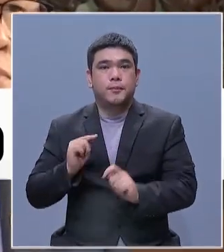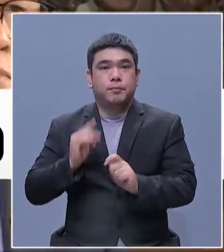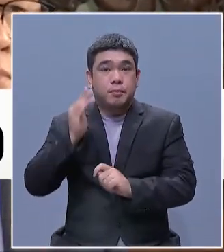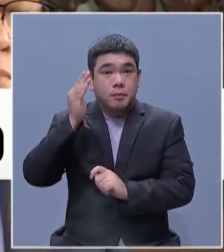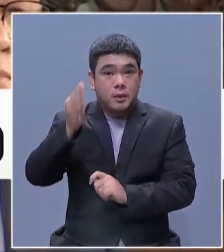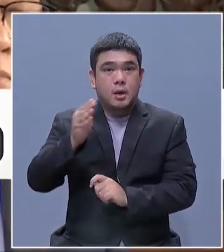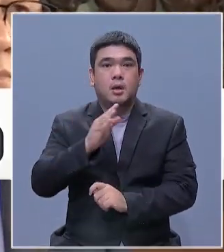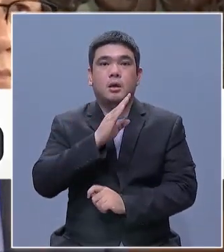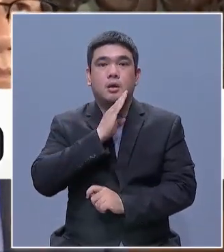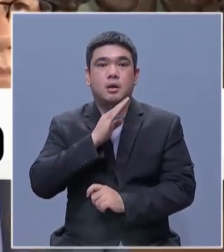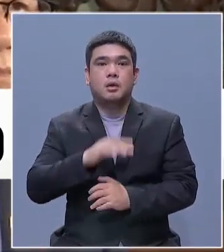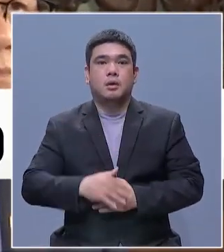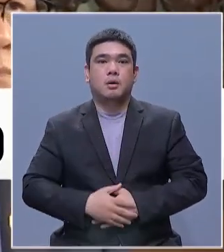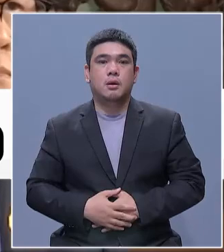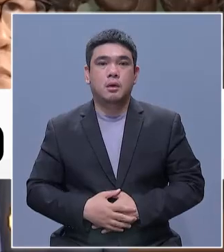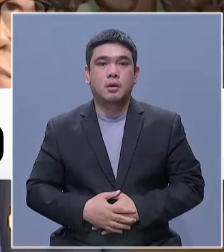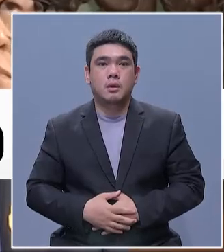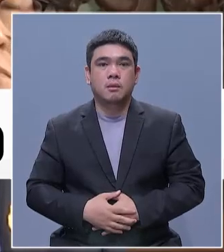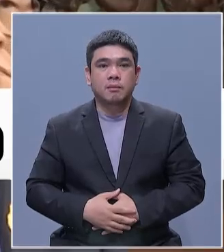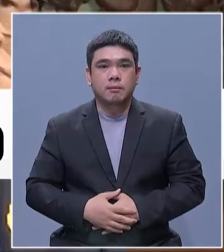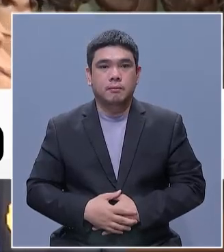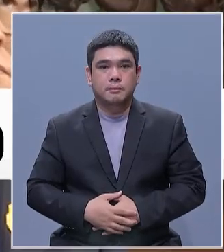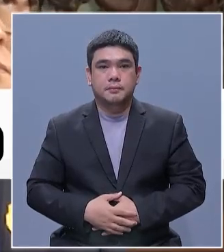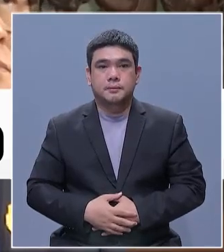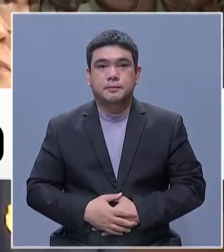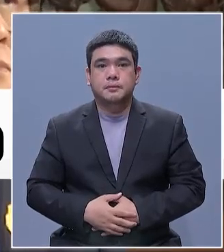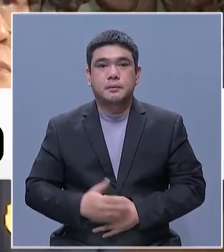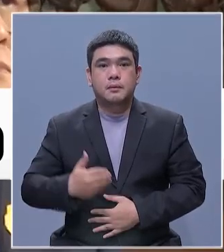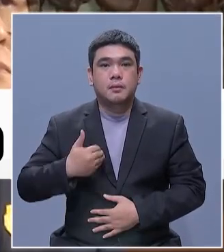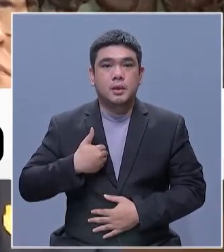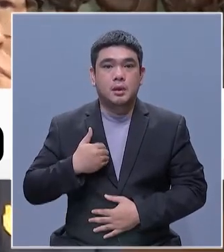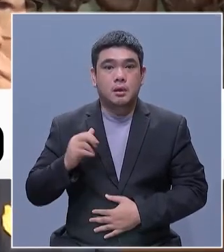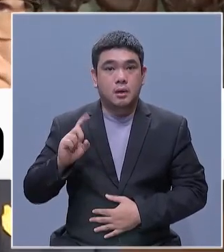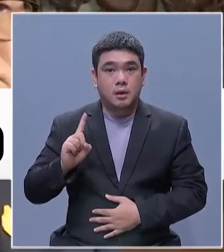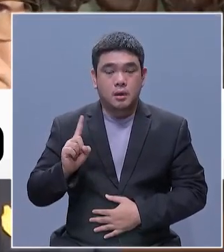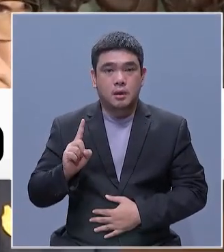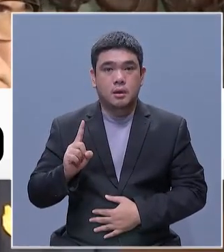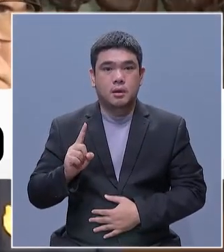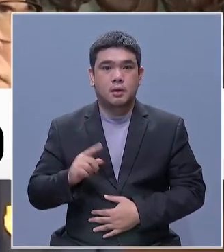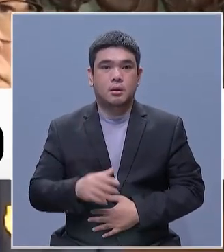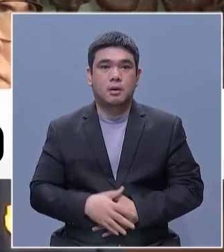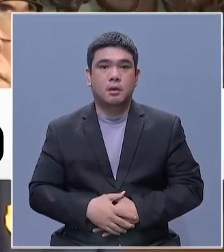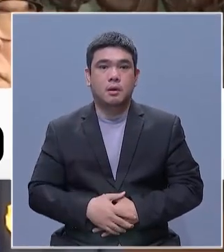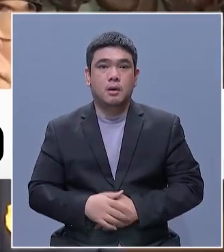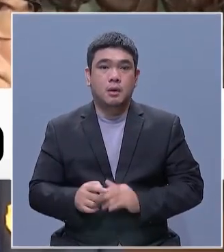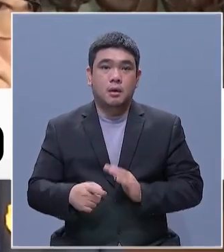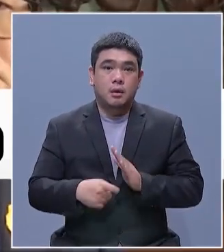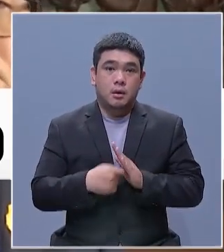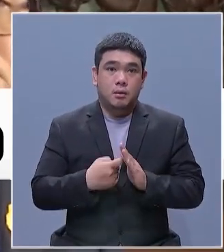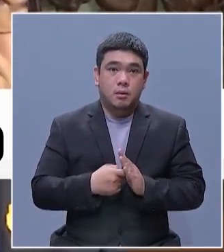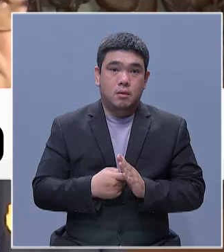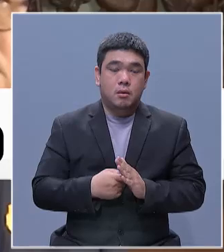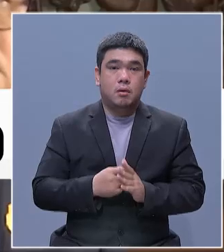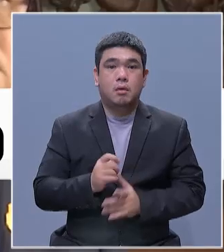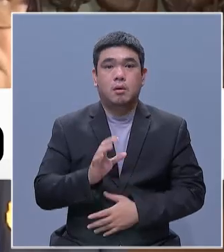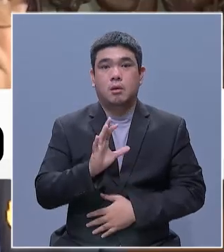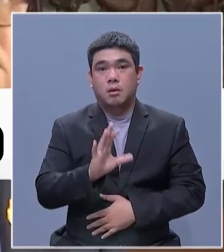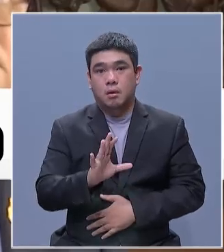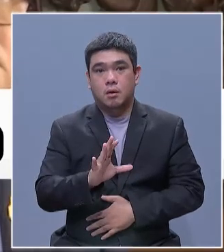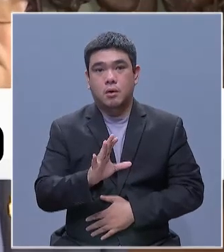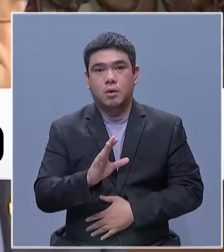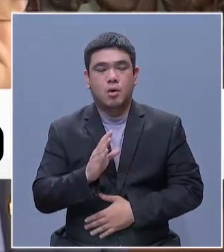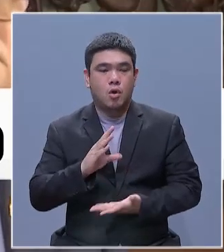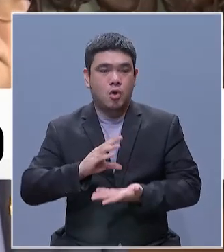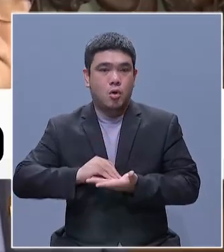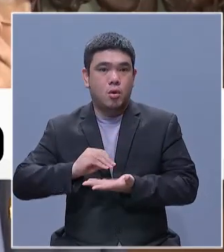ได้นะครับแล้วก็ยังมีเรื่องของเหตุผลที่พอจะมี ทราบ